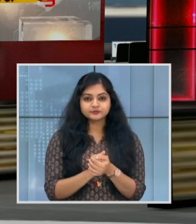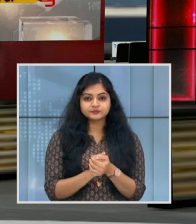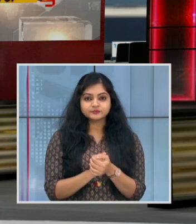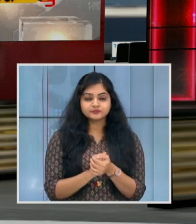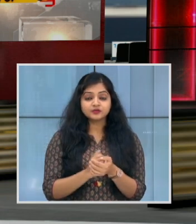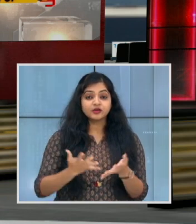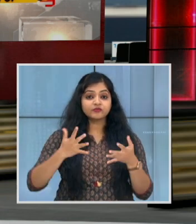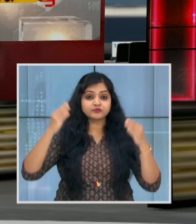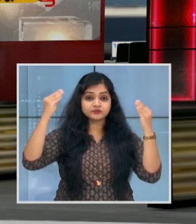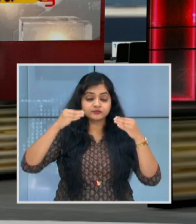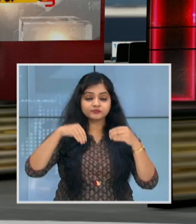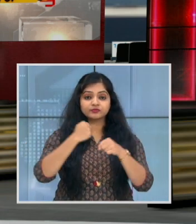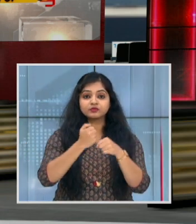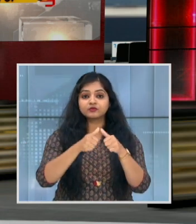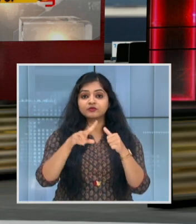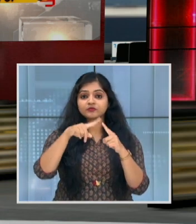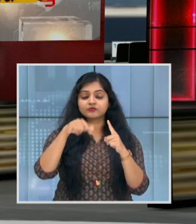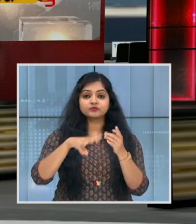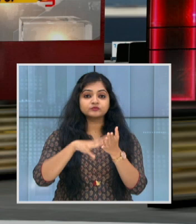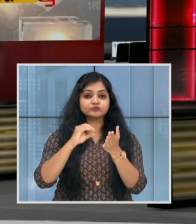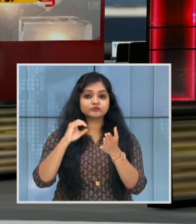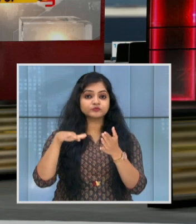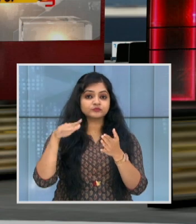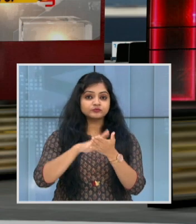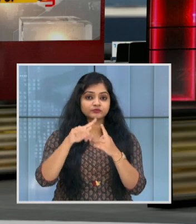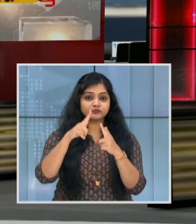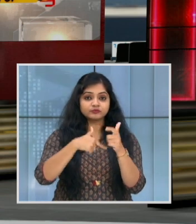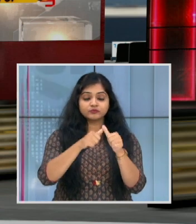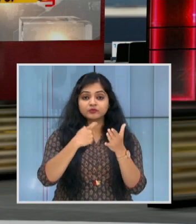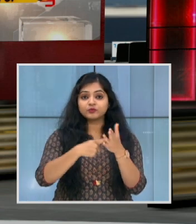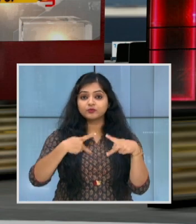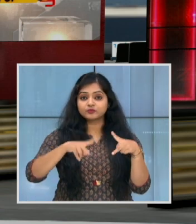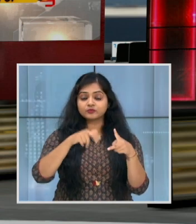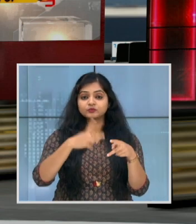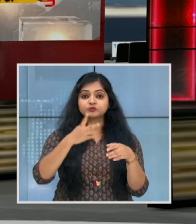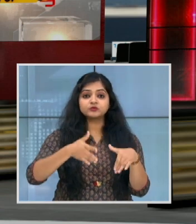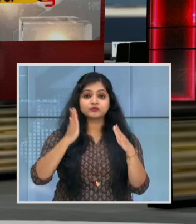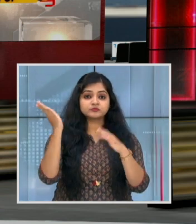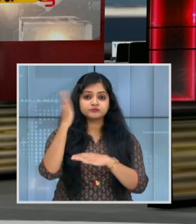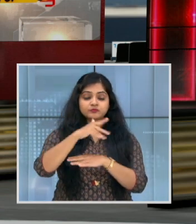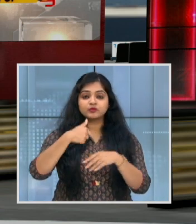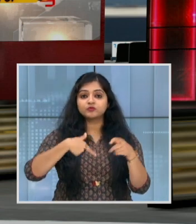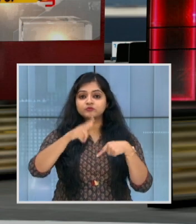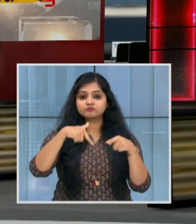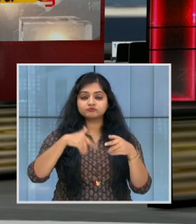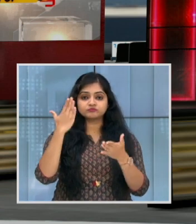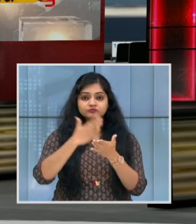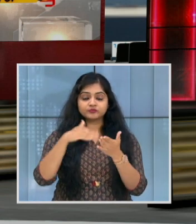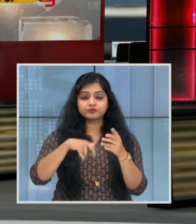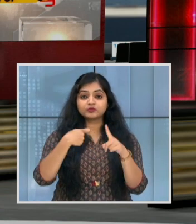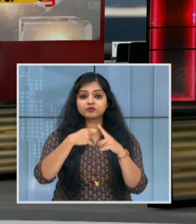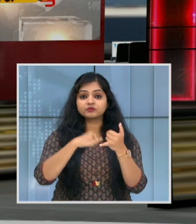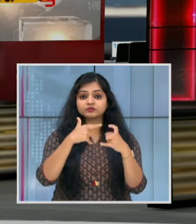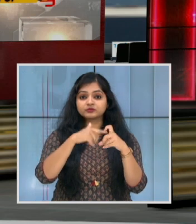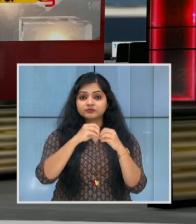വിശദമായി. കനത്ത മഴയിൽ ഗവി മൂഴിയാർ റൂട്ടിൽ രണ്ട് മരങ്ങൾ ഒടിഞ്ഞു വീണു. ഗവിയിലേക്കുള്ള ഗതാഗതം തടസ്സപ്പെട്ടിരിക്കുകയാണ്. KCB ജീവനക്കാർ